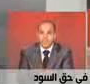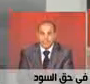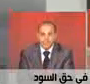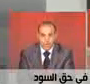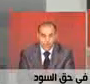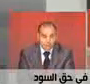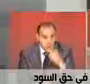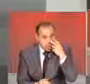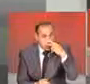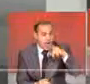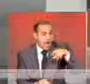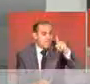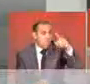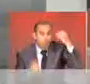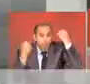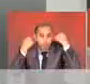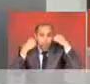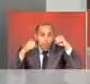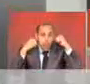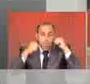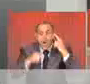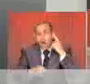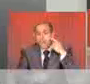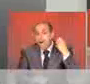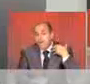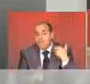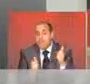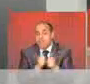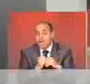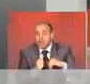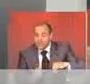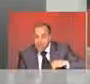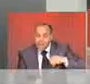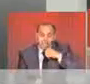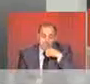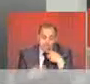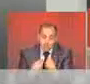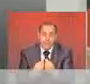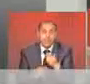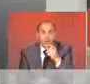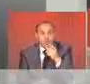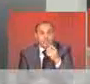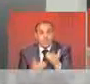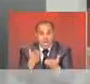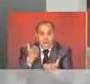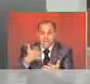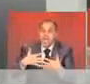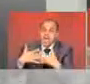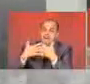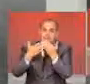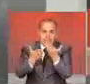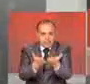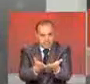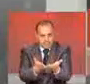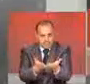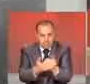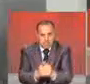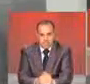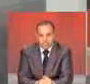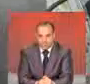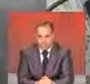انظروا إلى آلاف المتظاهرين، سود وبيض، شباب وكهود، هذه هي أمريكا.